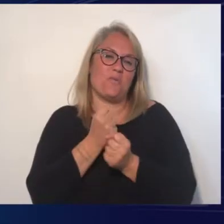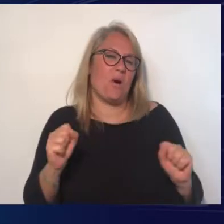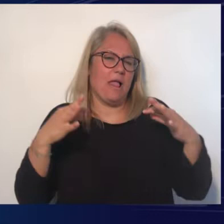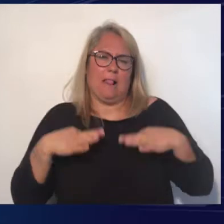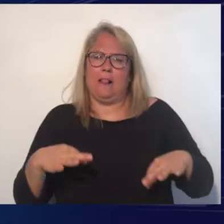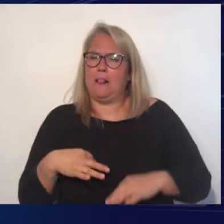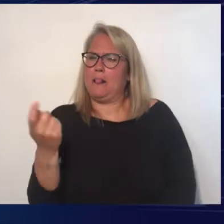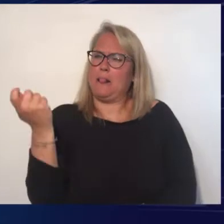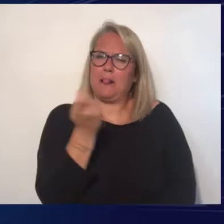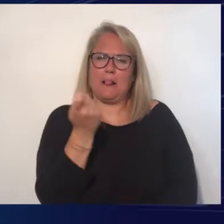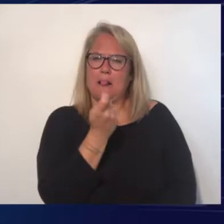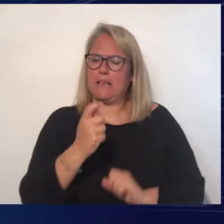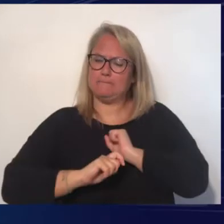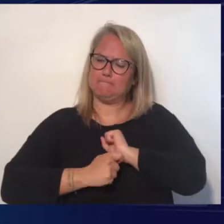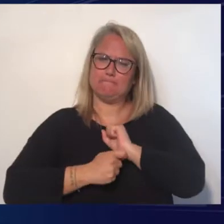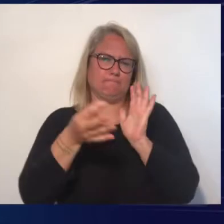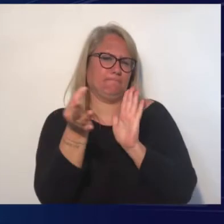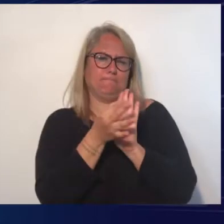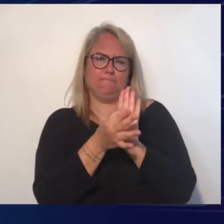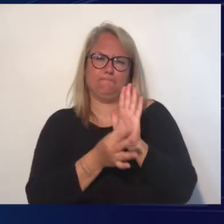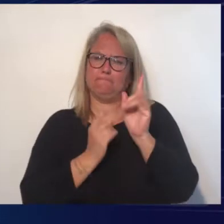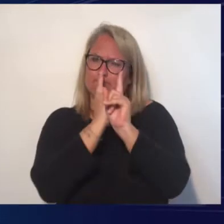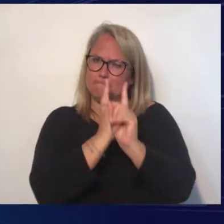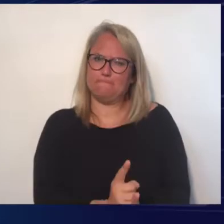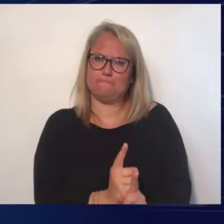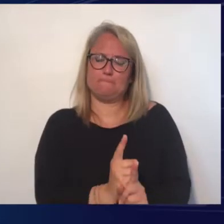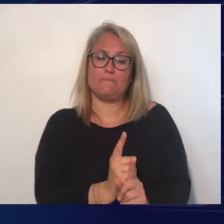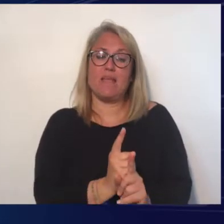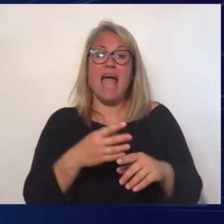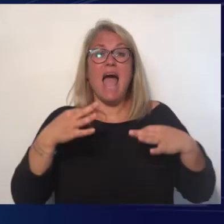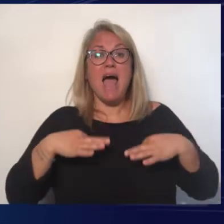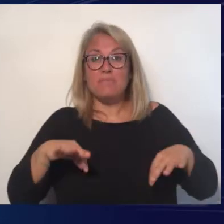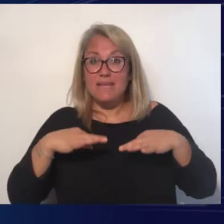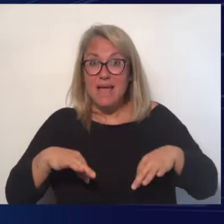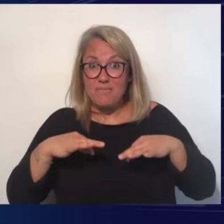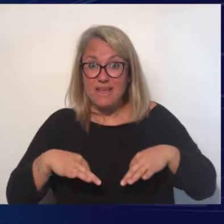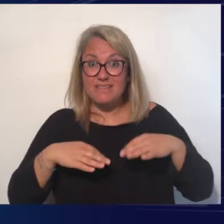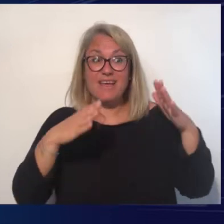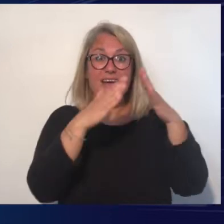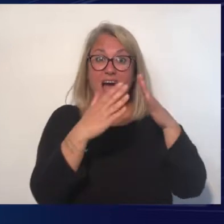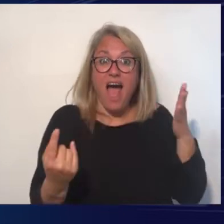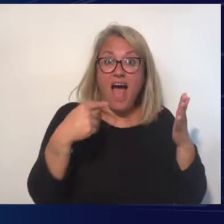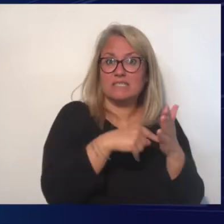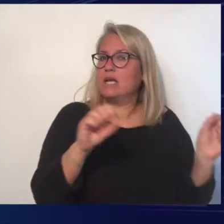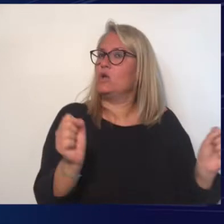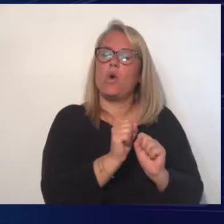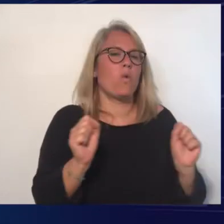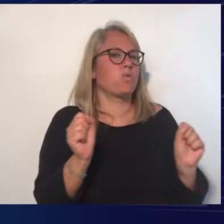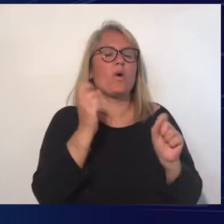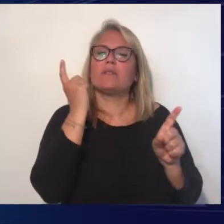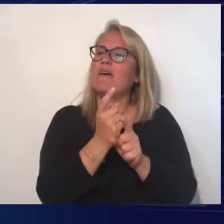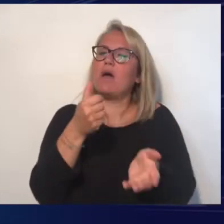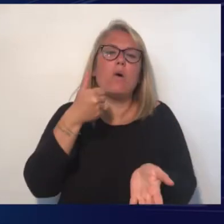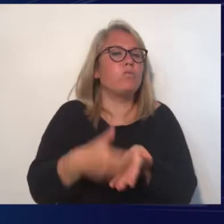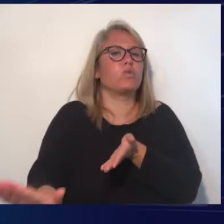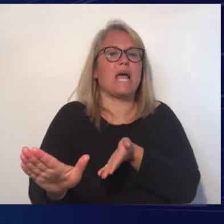un protocollo molto molto rigido sull'abbigliamento. Inoltre l'abbigliamento usato viene buttato, non se lo possono riportare giù. Vi dico